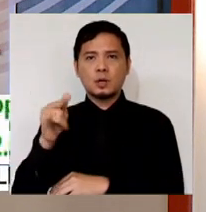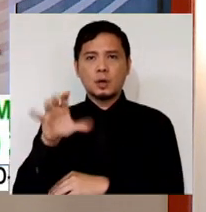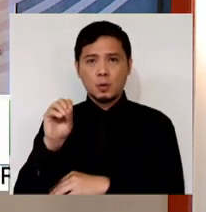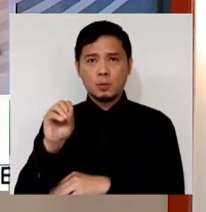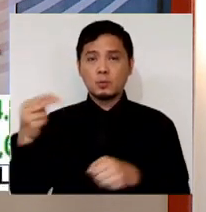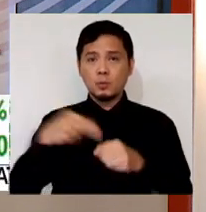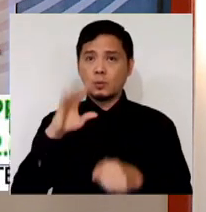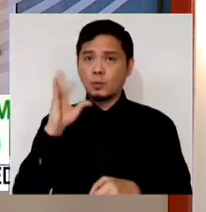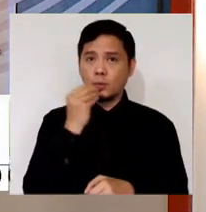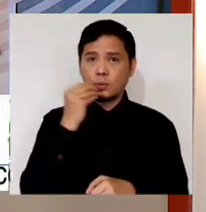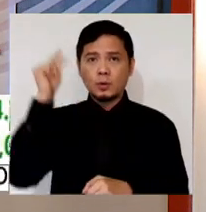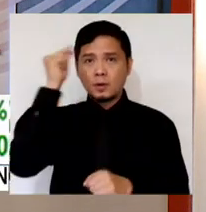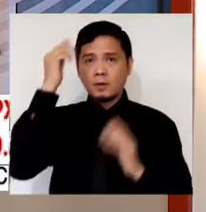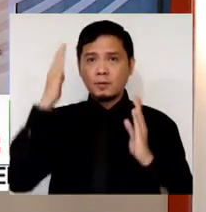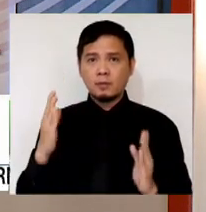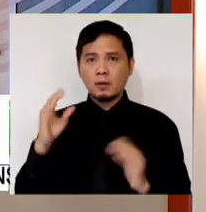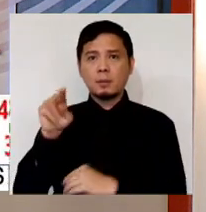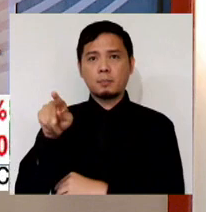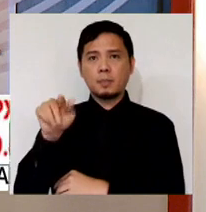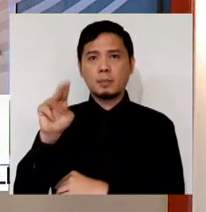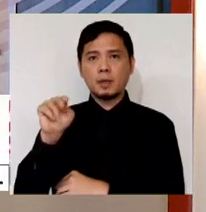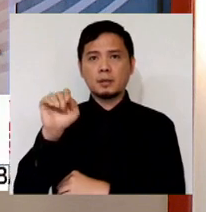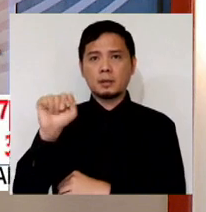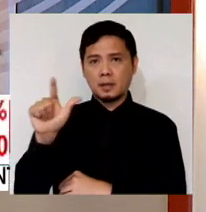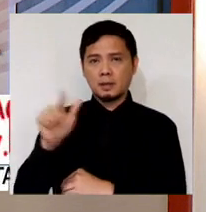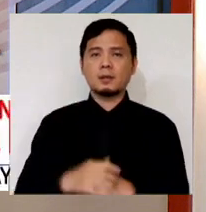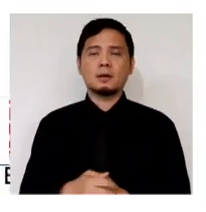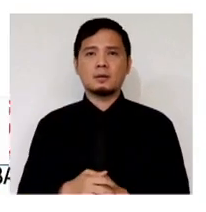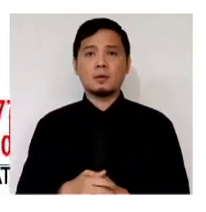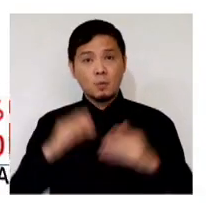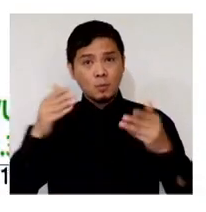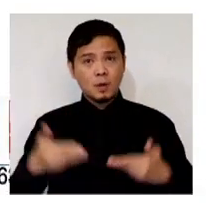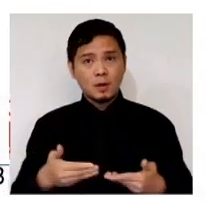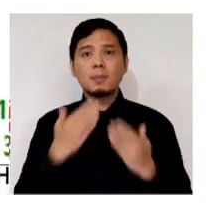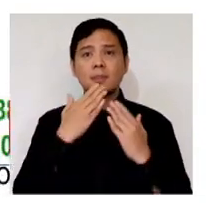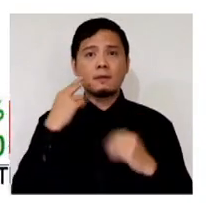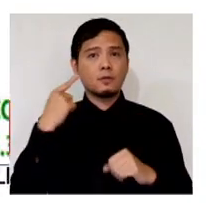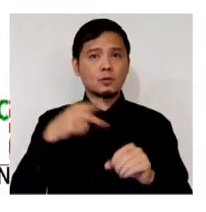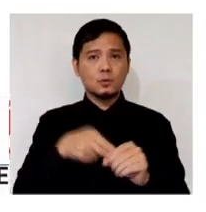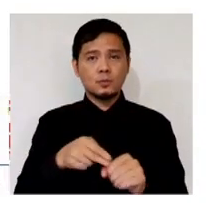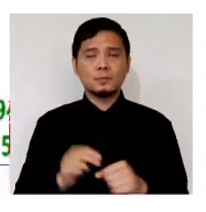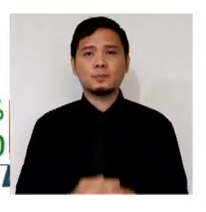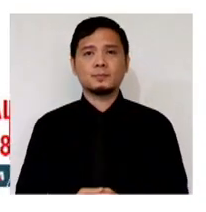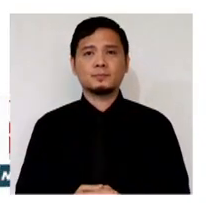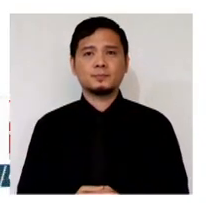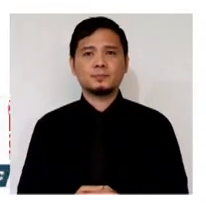Alexander Pimentel of Surigao del Sur. Governor, welcome to the program. Thank you for joining us today.